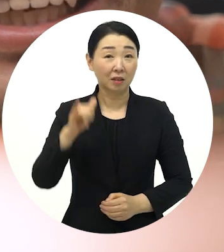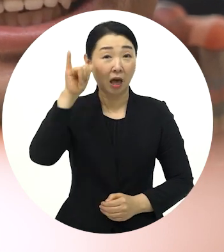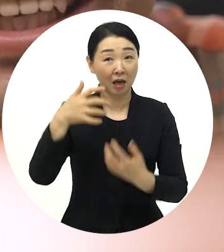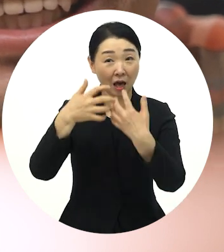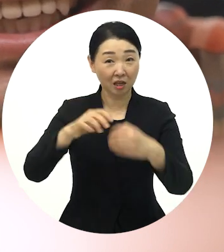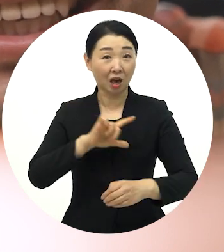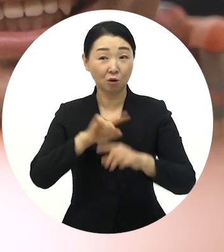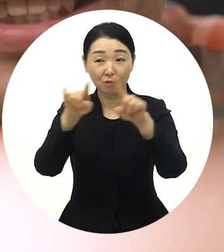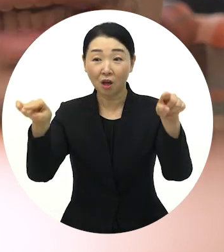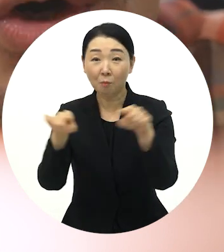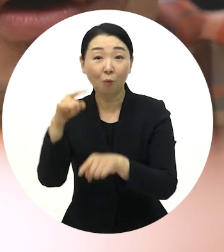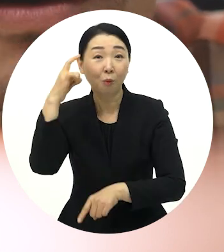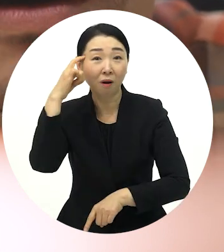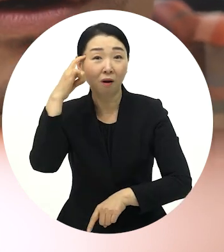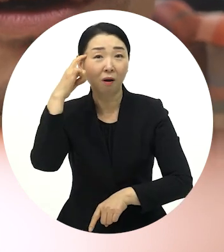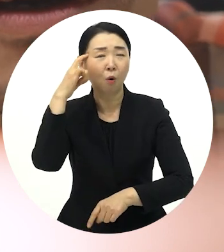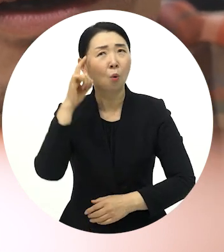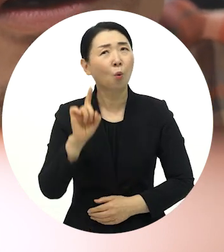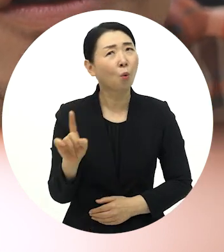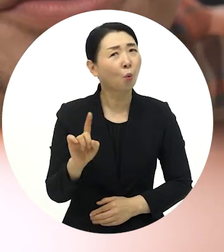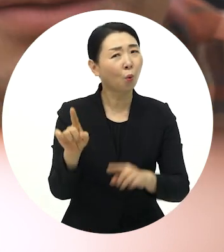AI 이름이 왜 세모야? 세모?